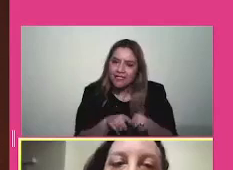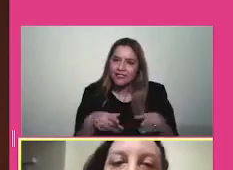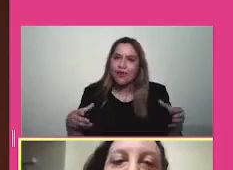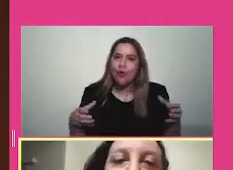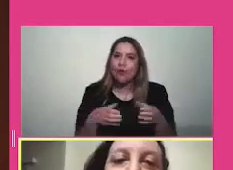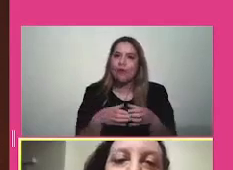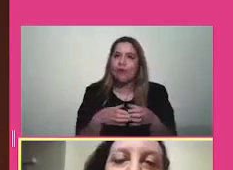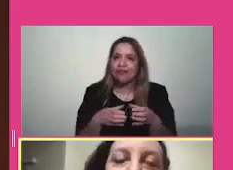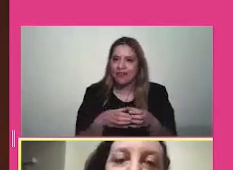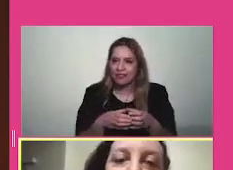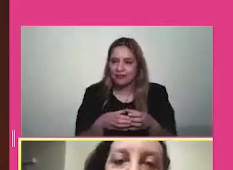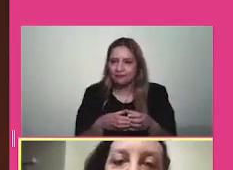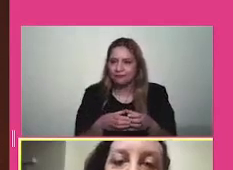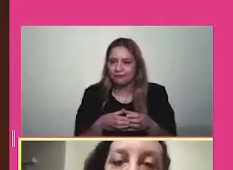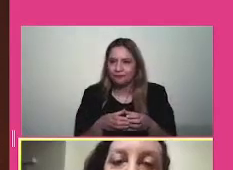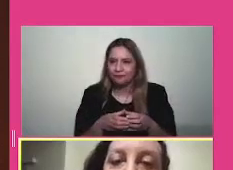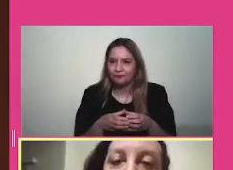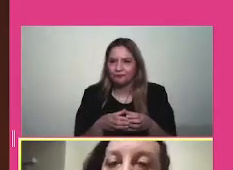ομάδα,